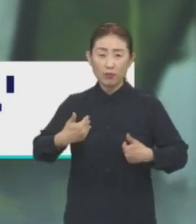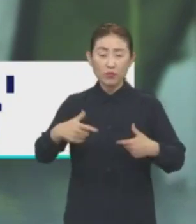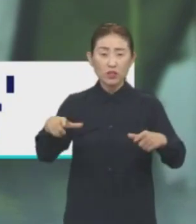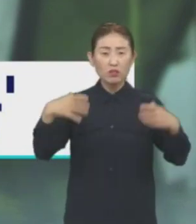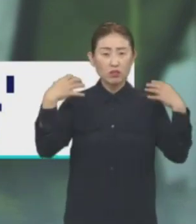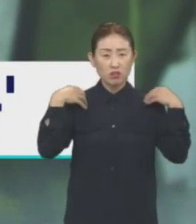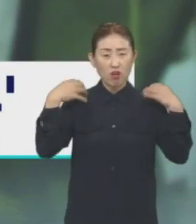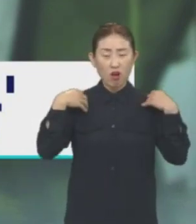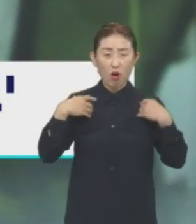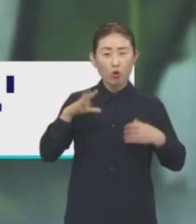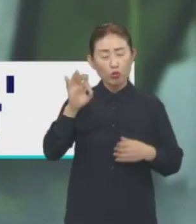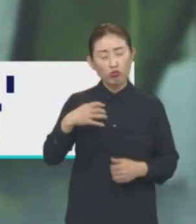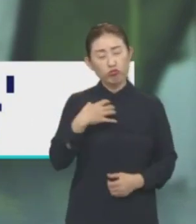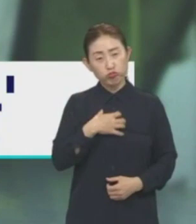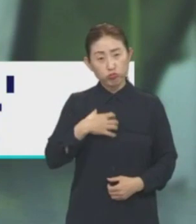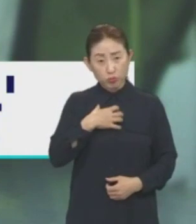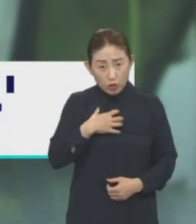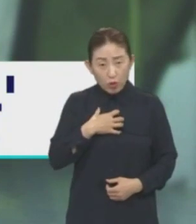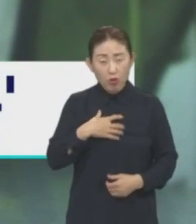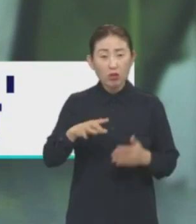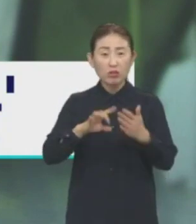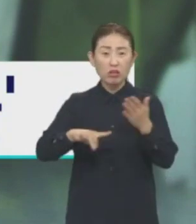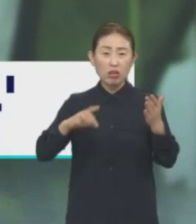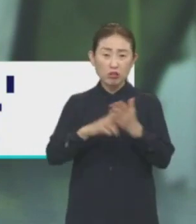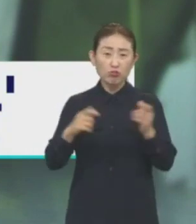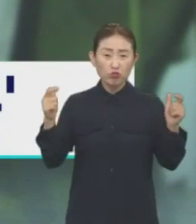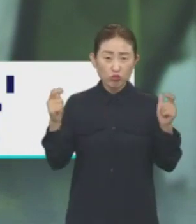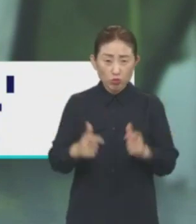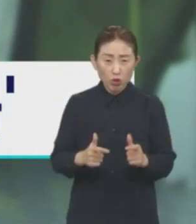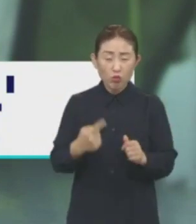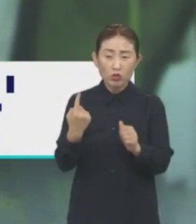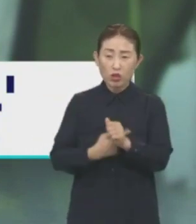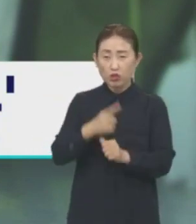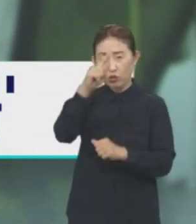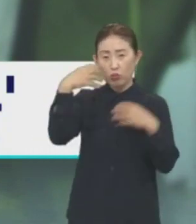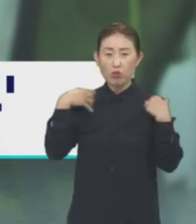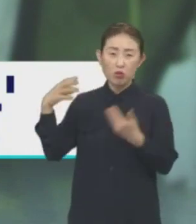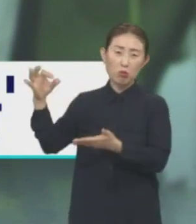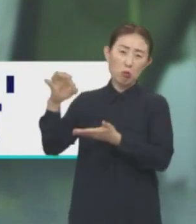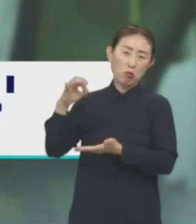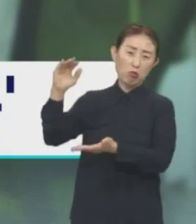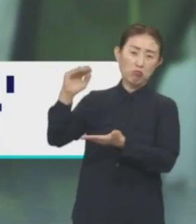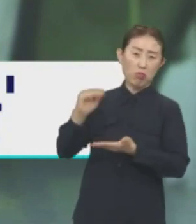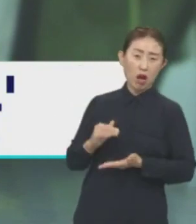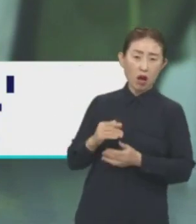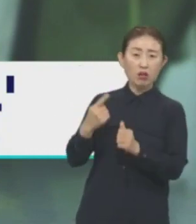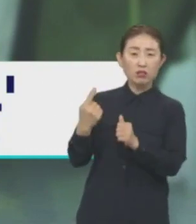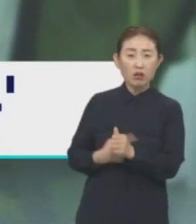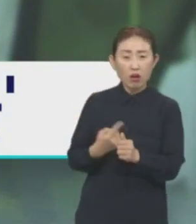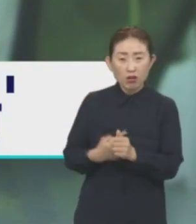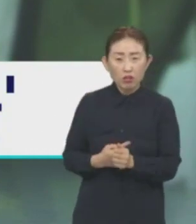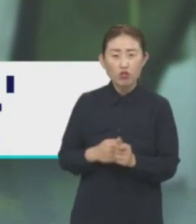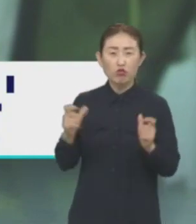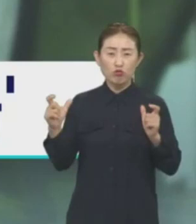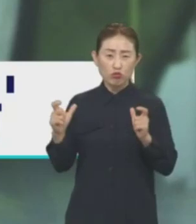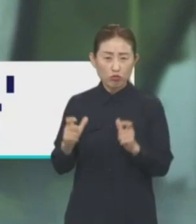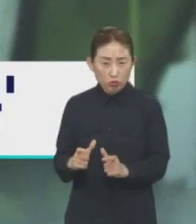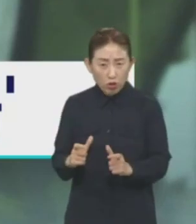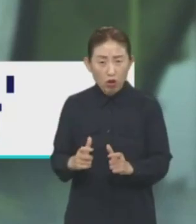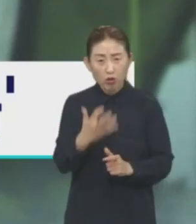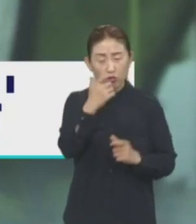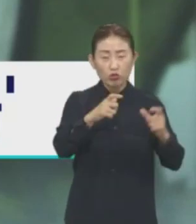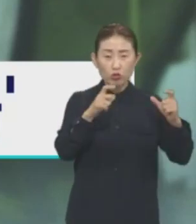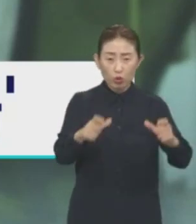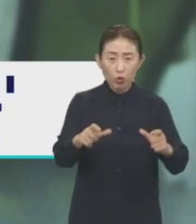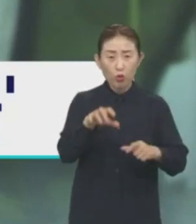지자체로 튀고 있습니다. 세수 펑크가 역대 최대 규모가 될 것이란 예측에 정부가 지자체에 주는 교부금을 크게 줄일 것으로